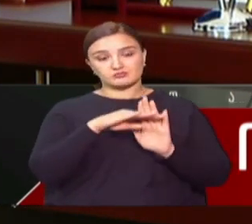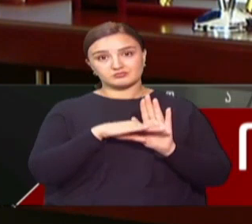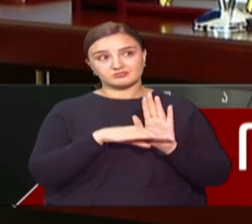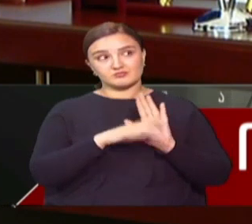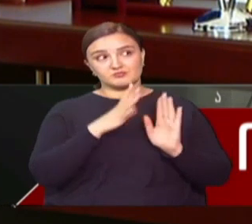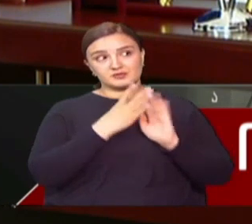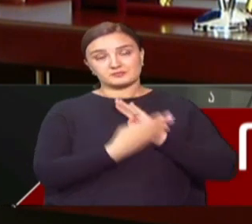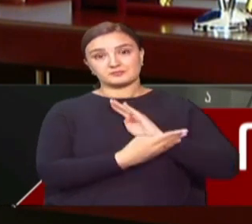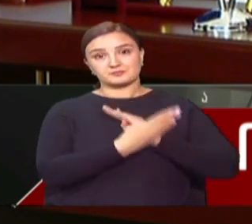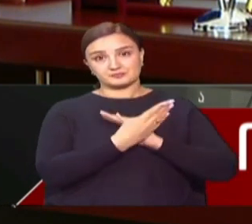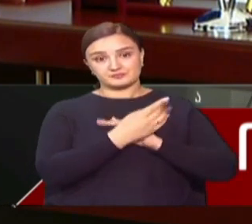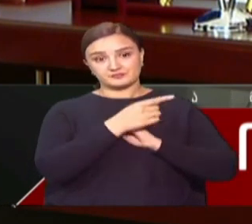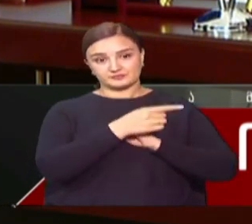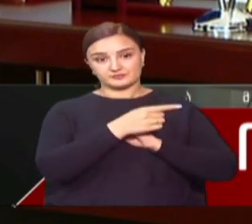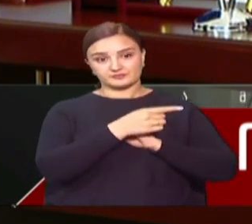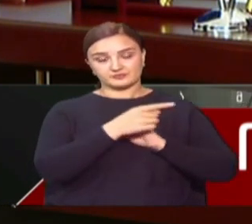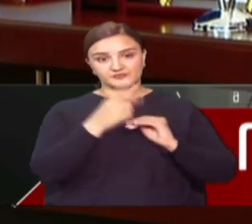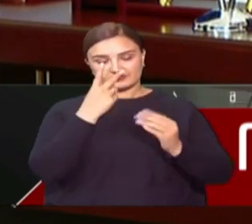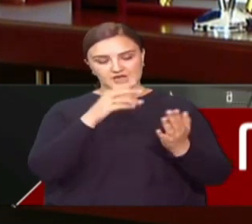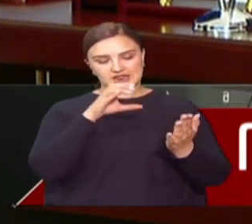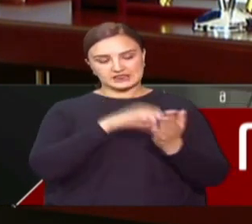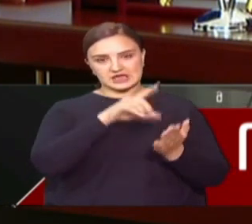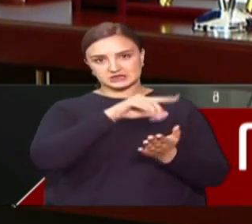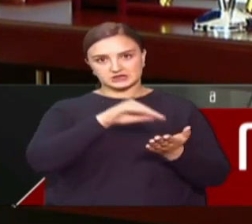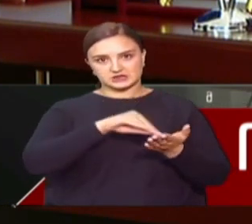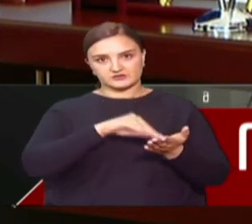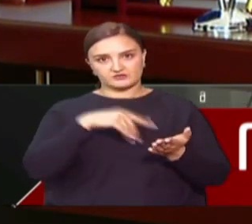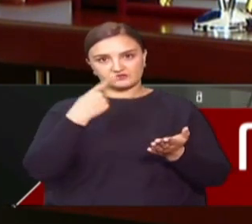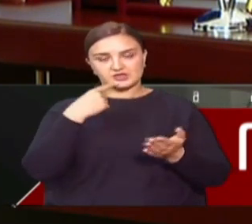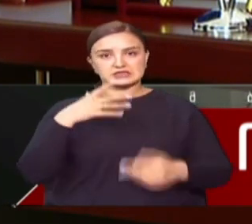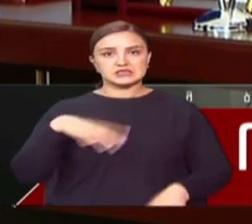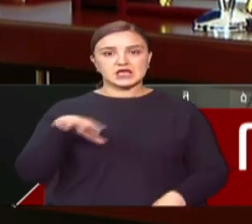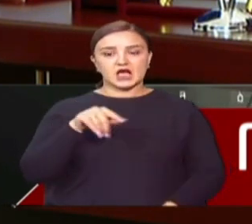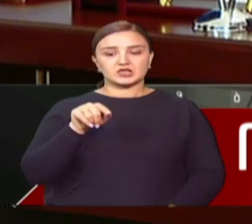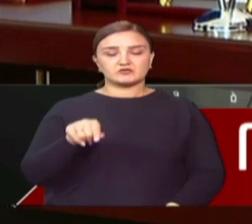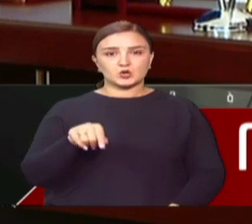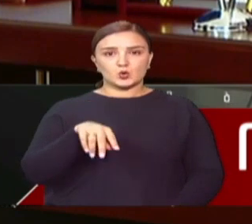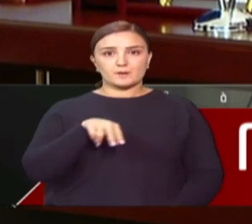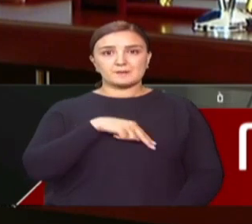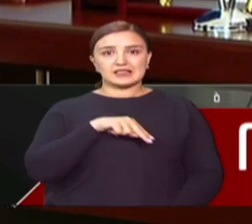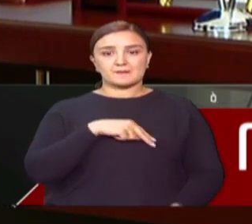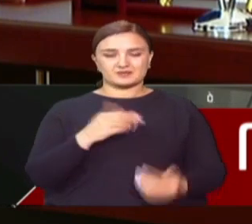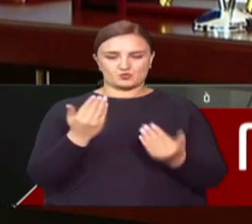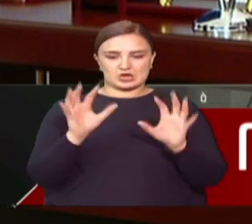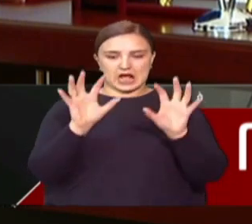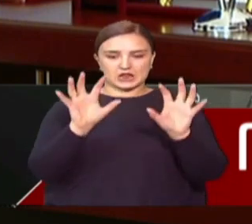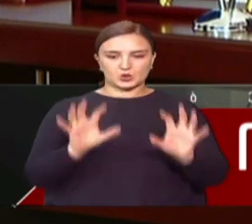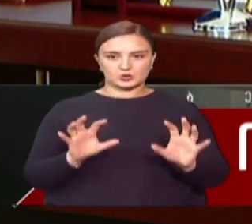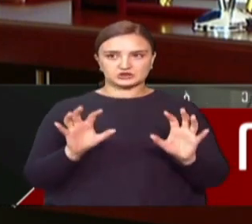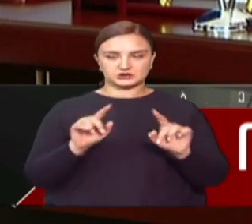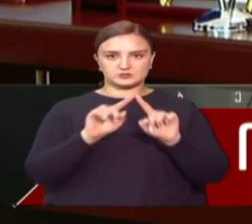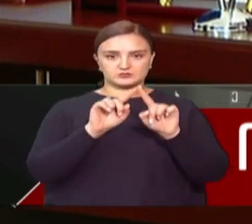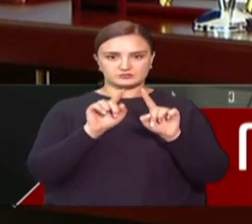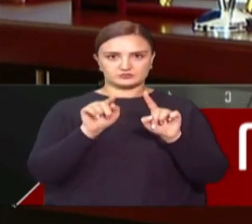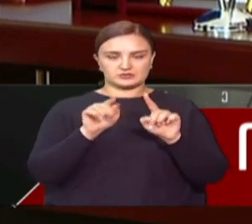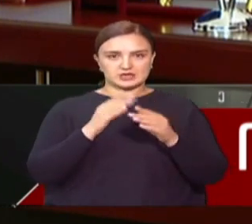დასახელდა, იქაც კი თუკი ჩვენ ნახავთ იმის პირდაპირ არის ნათქვამი, რომ საქართველოს საკანონმდებლო ჩარჩო მართლაც ძალიან